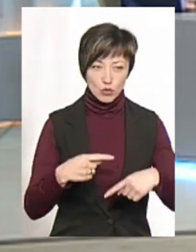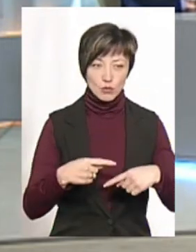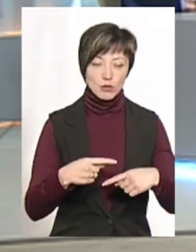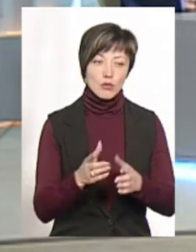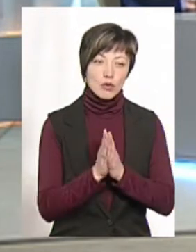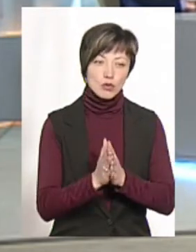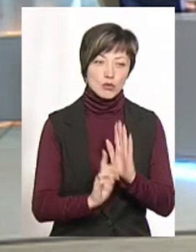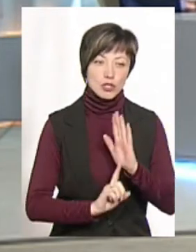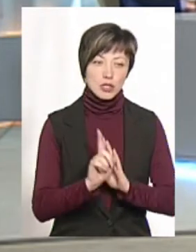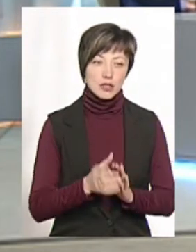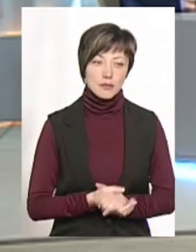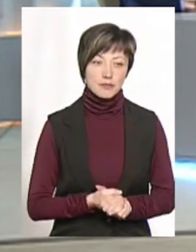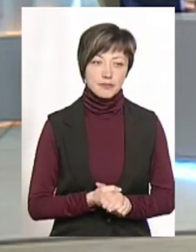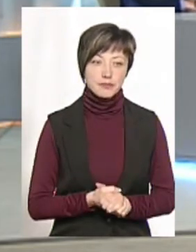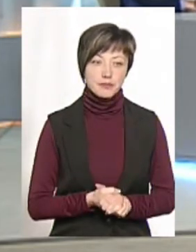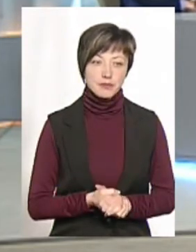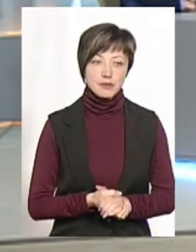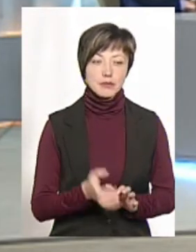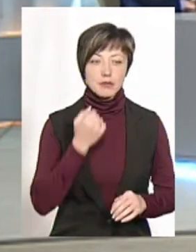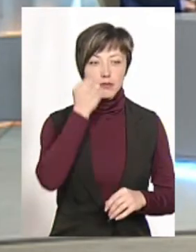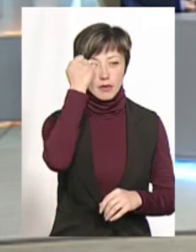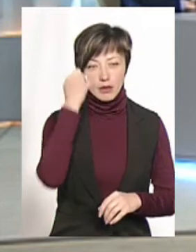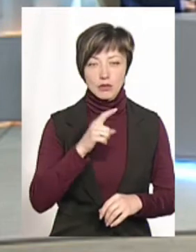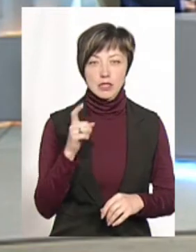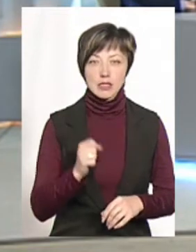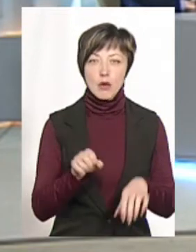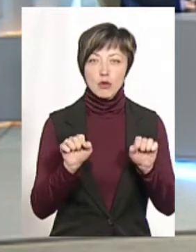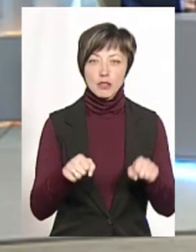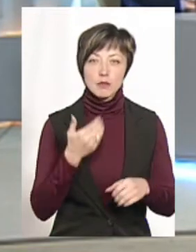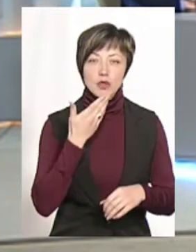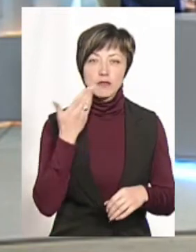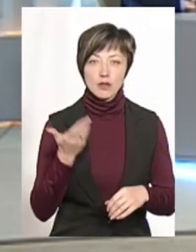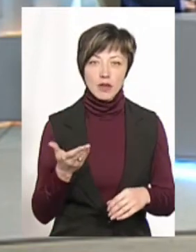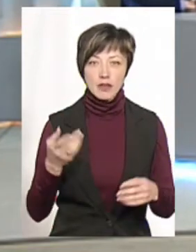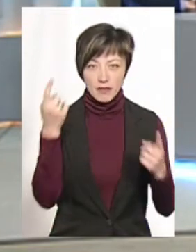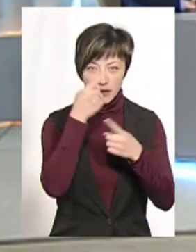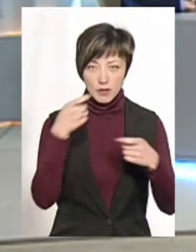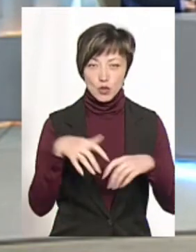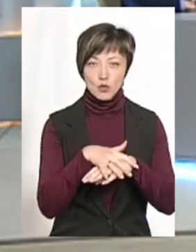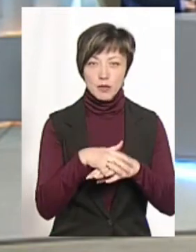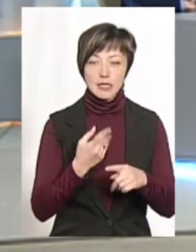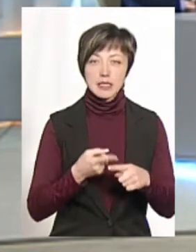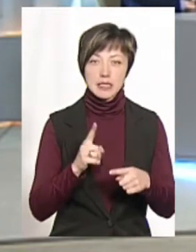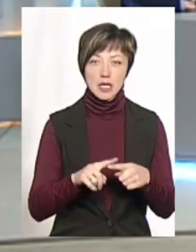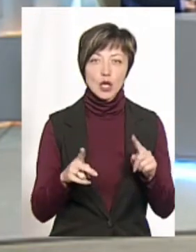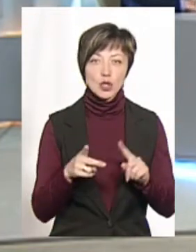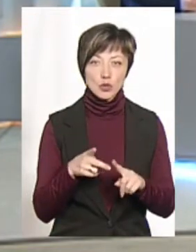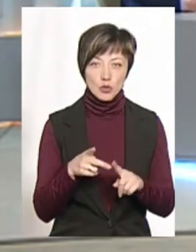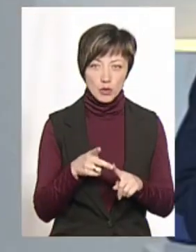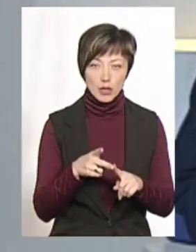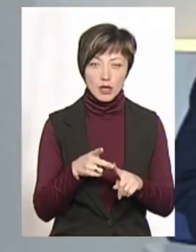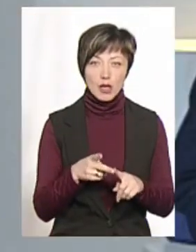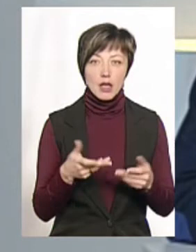наступному. Прошу, починайте. Дякую. Дякую за можливість прозвітувати в ефірі Суспільного. Дійсно, це вже, власне, вдруге.